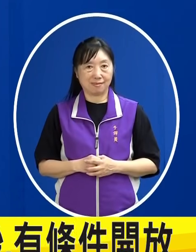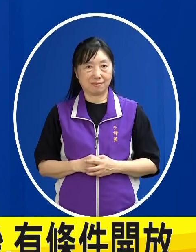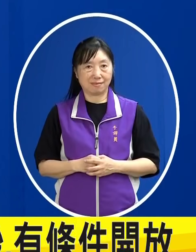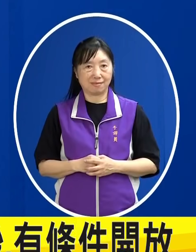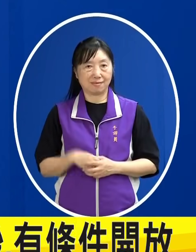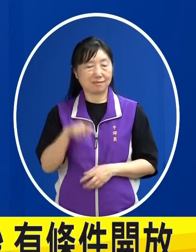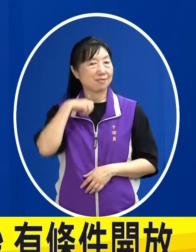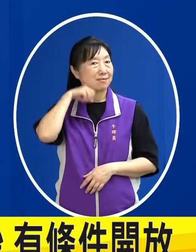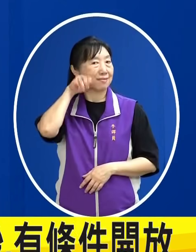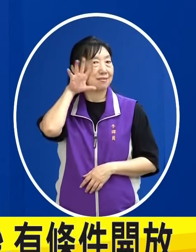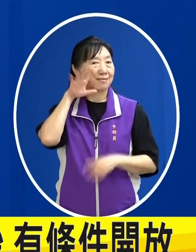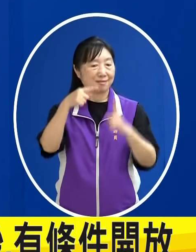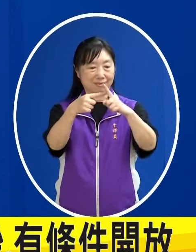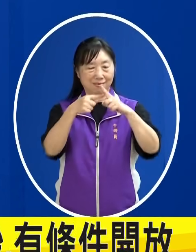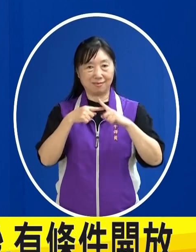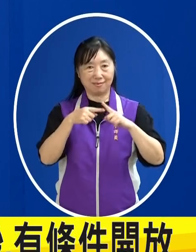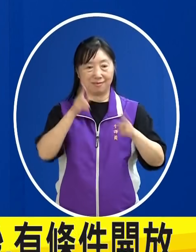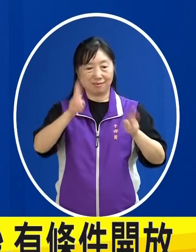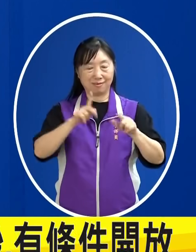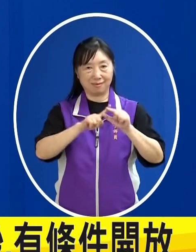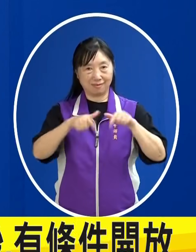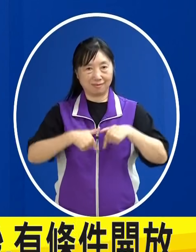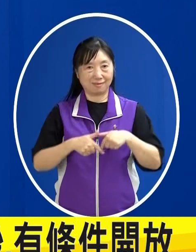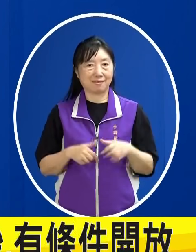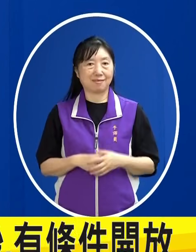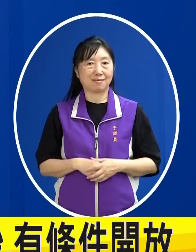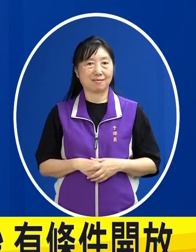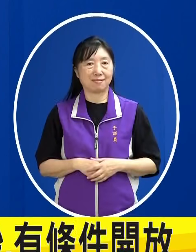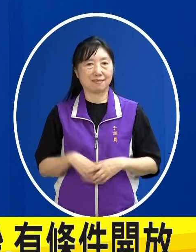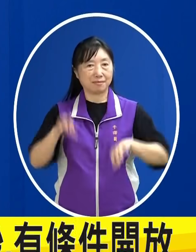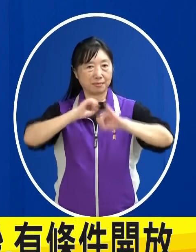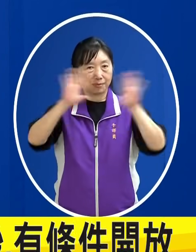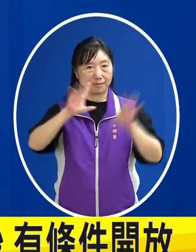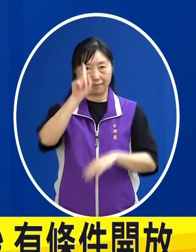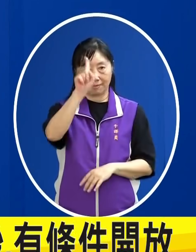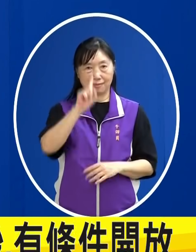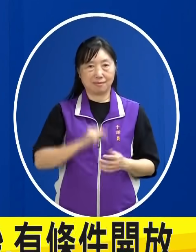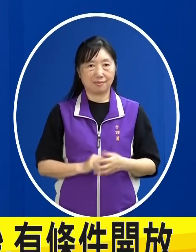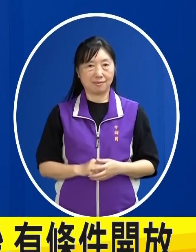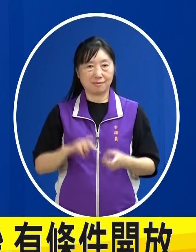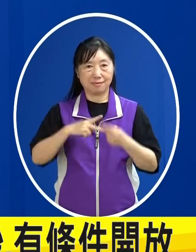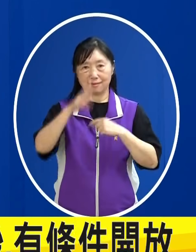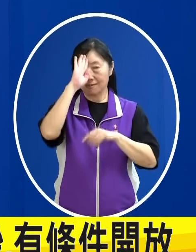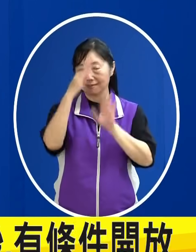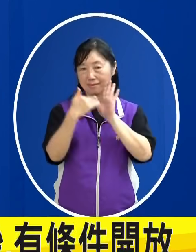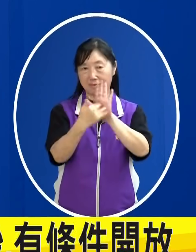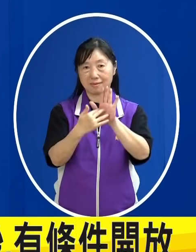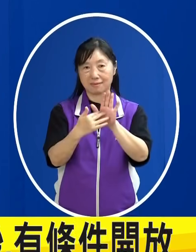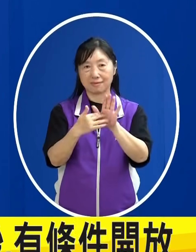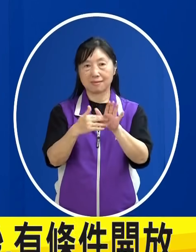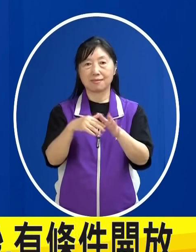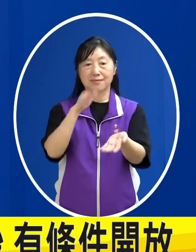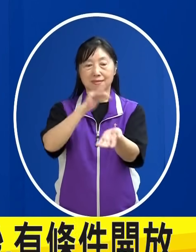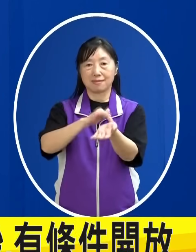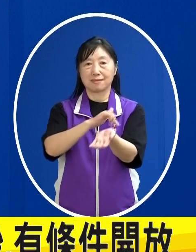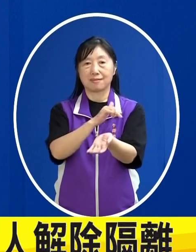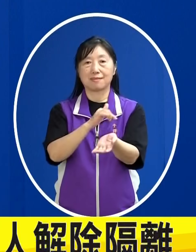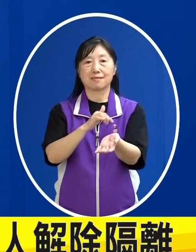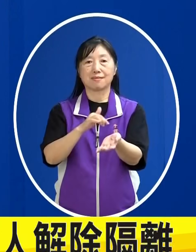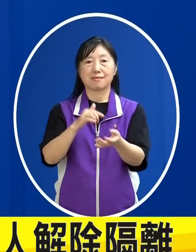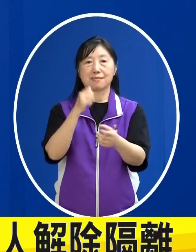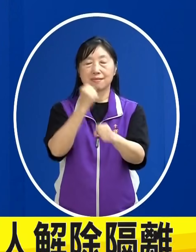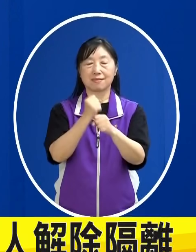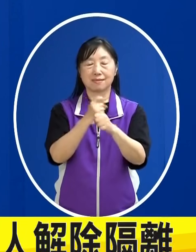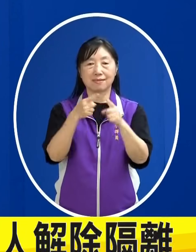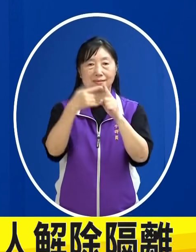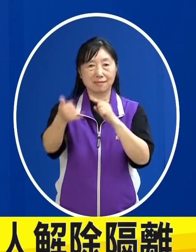很荣幸能够来指挥中心来宣布一个有关于防疫医师人员纳入防疫